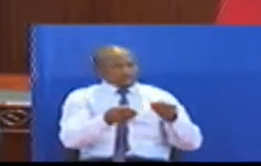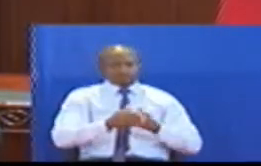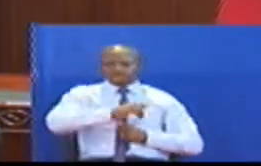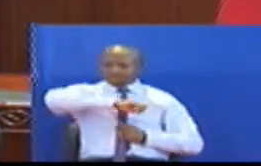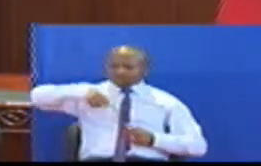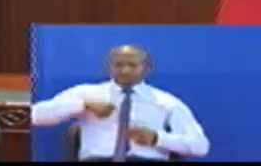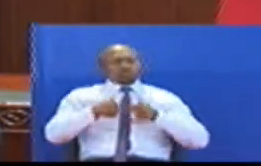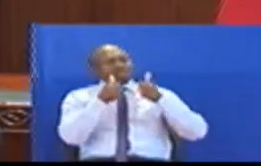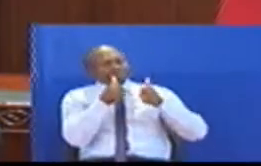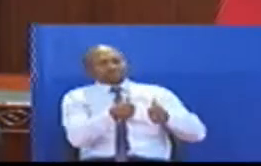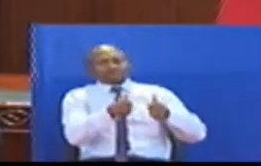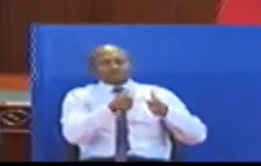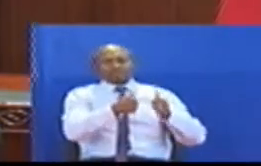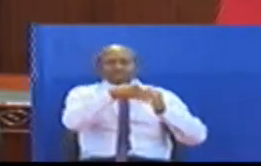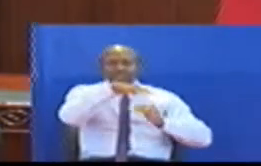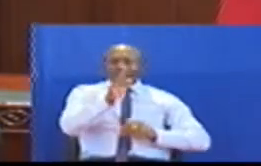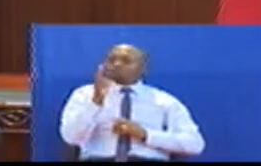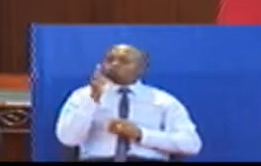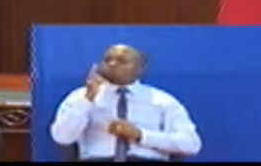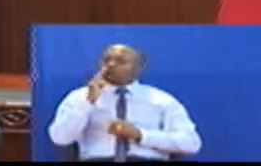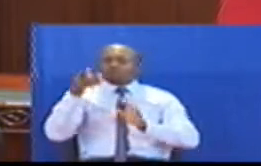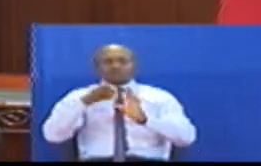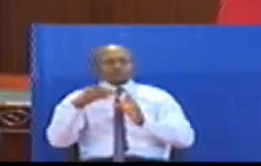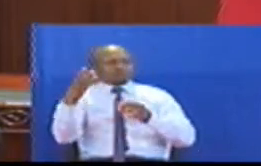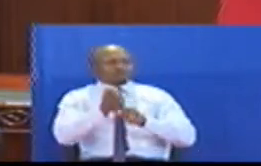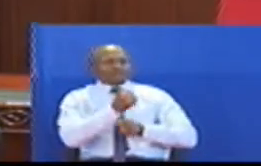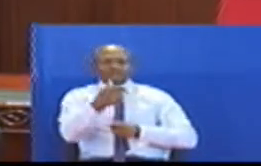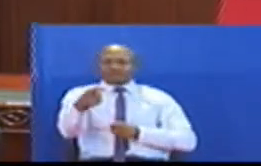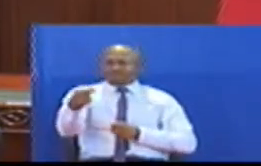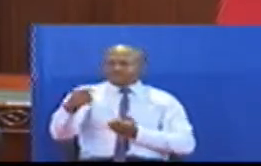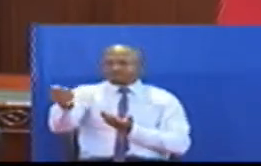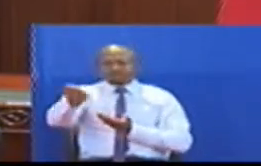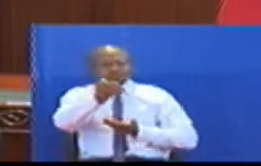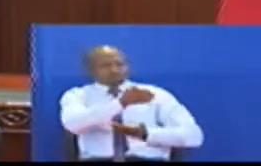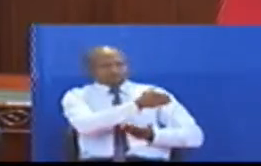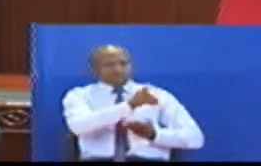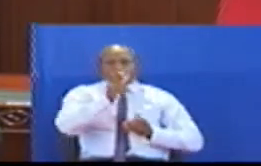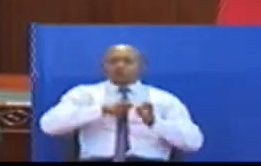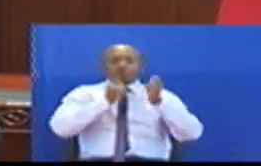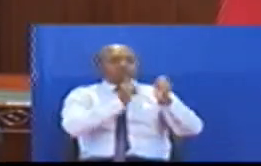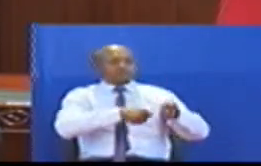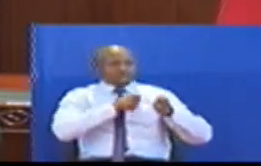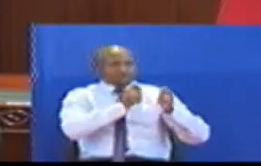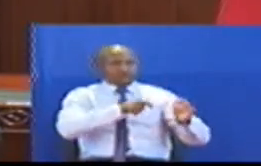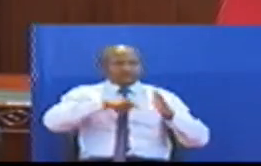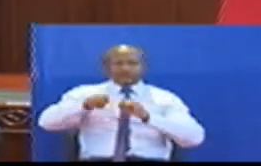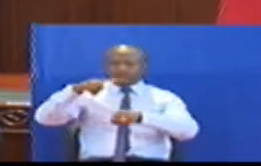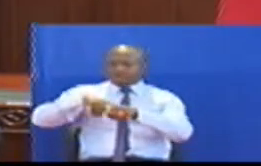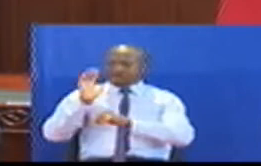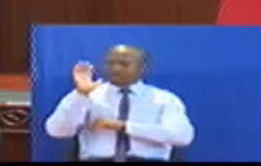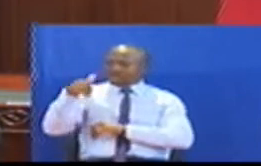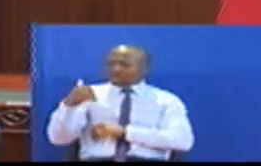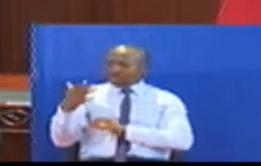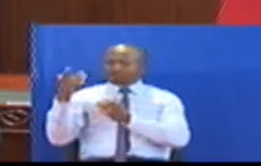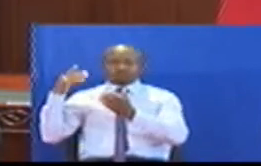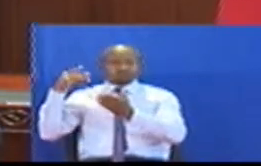wategemezi wakubwa sana wa tumbaku kwa ajili ya kupata fedha. Wakulima wetu katika kipindi cha miaka mitatu minne